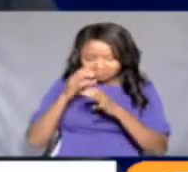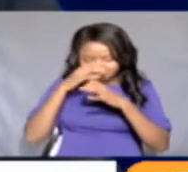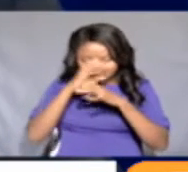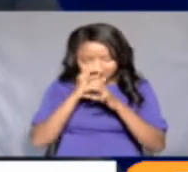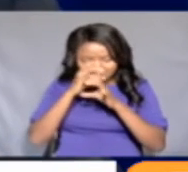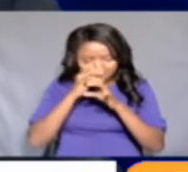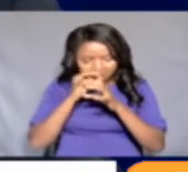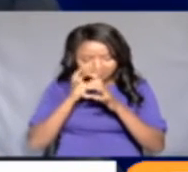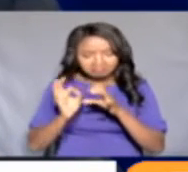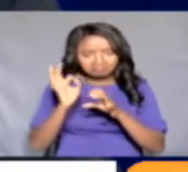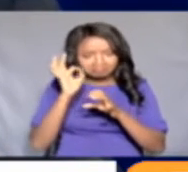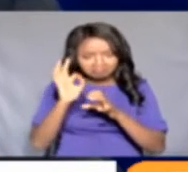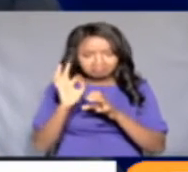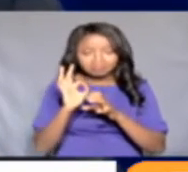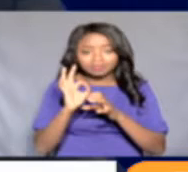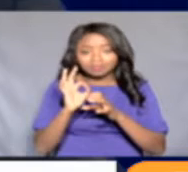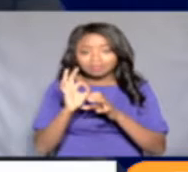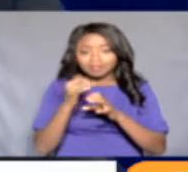zile ziko. Mm-hmm.